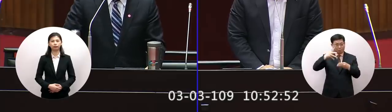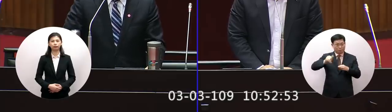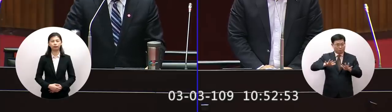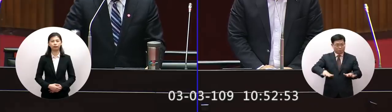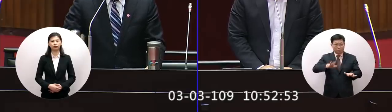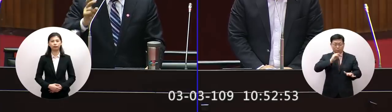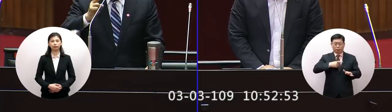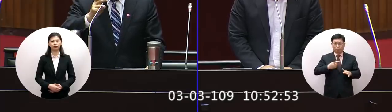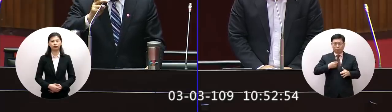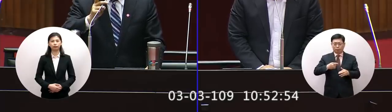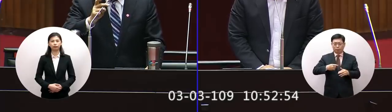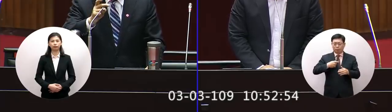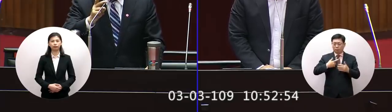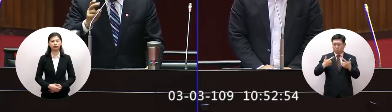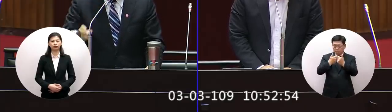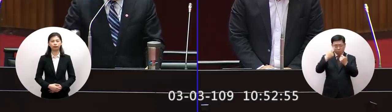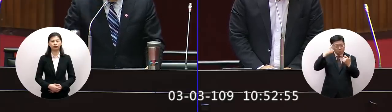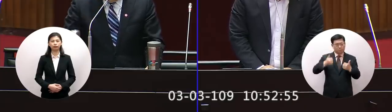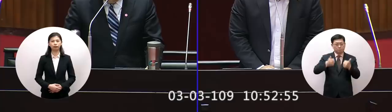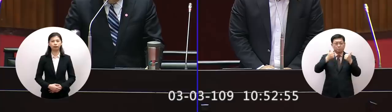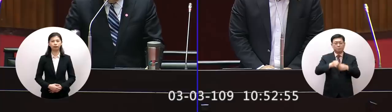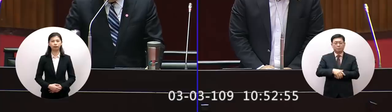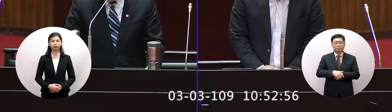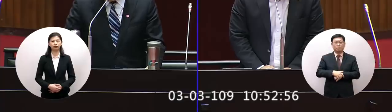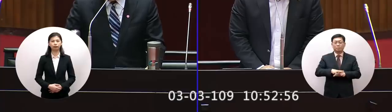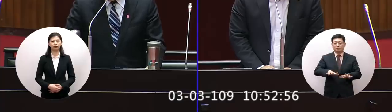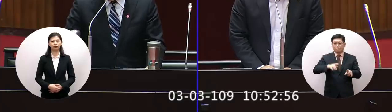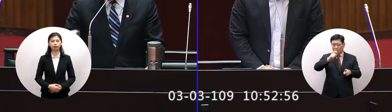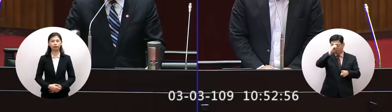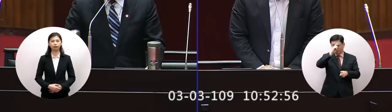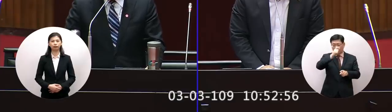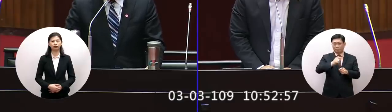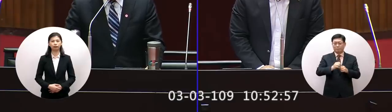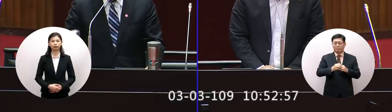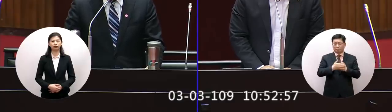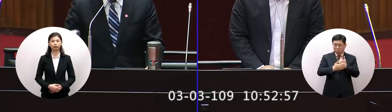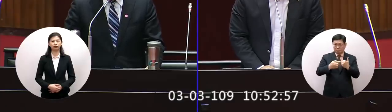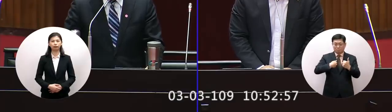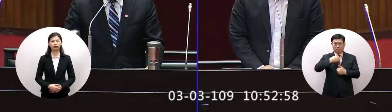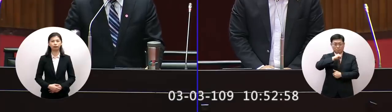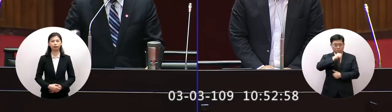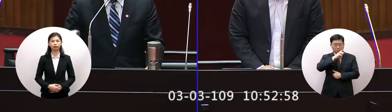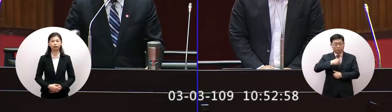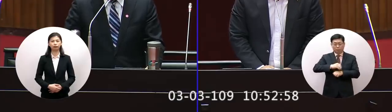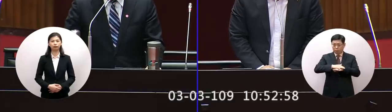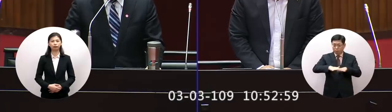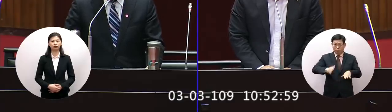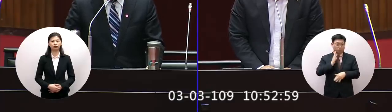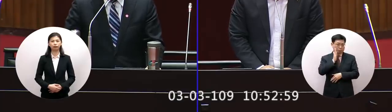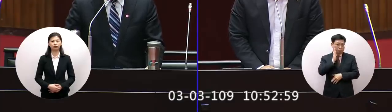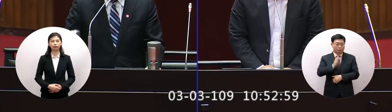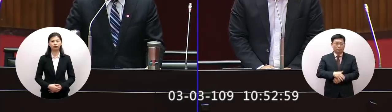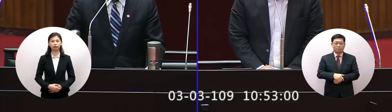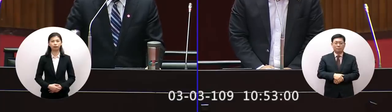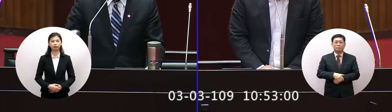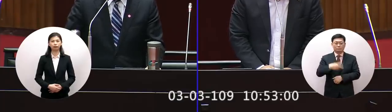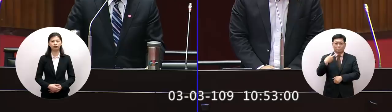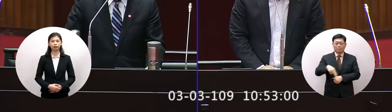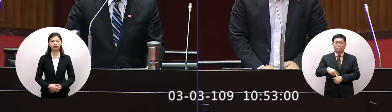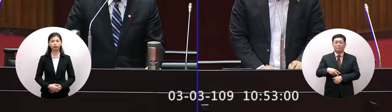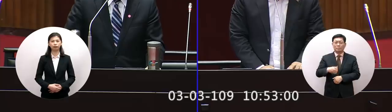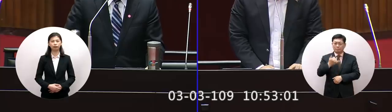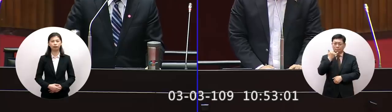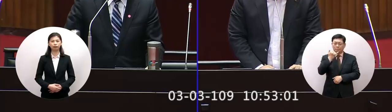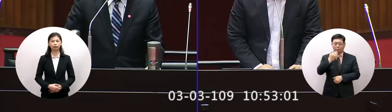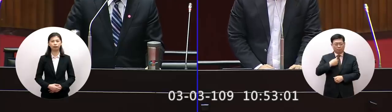的即个行动吼来达成共识，所以呢，伫只希望保庇即个台湾国泰民安、风调雨顺吼，啊，而且呢，